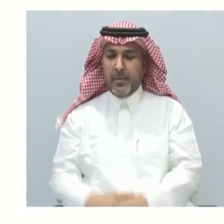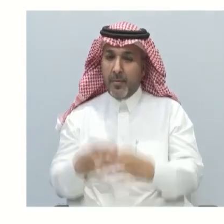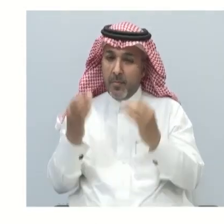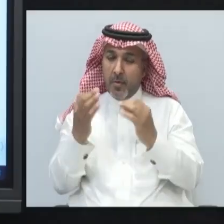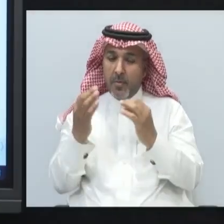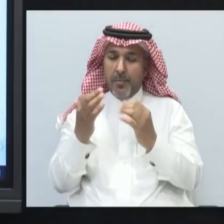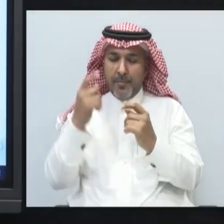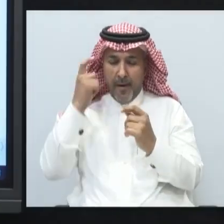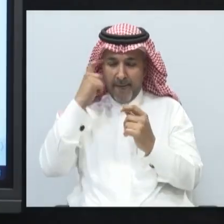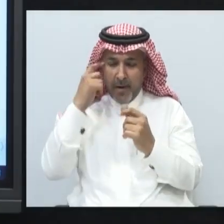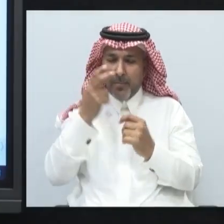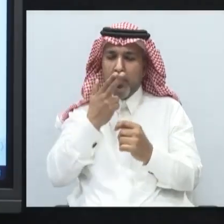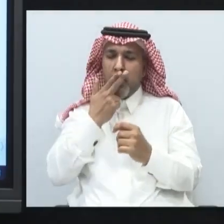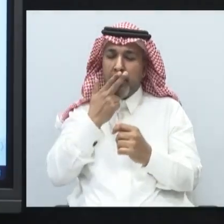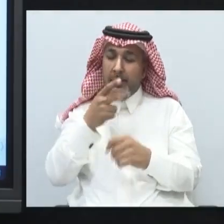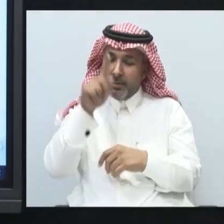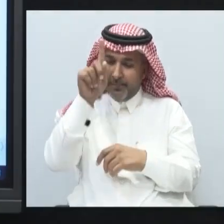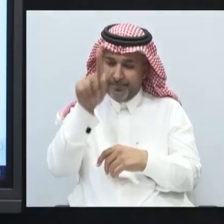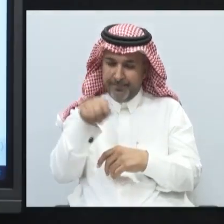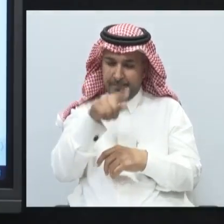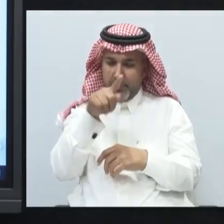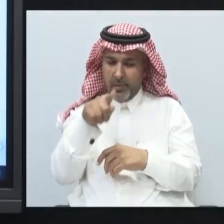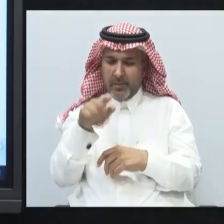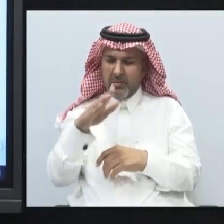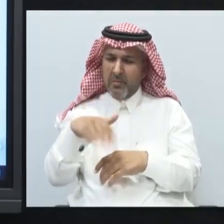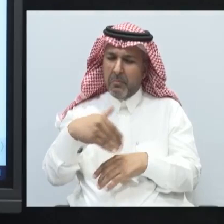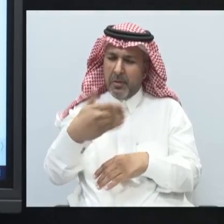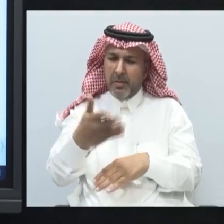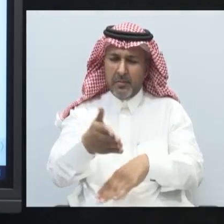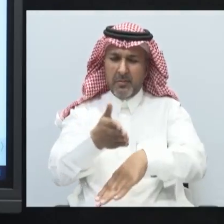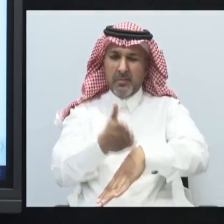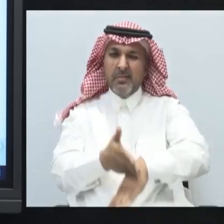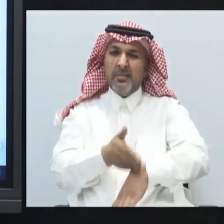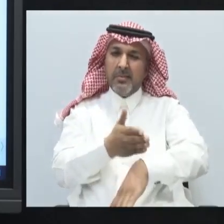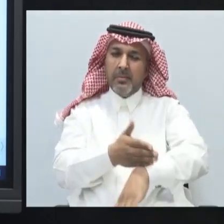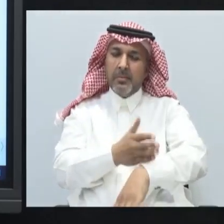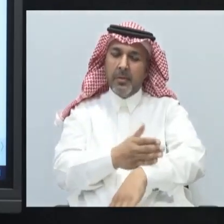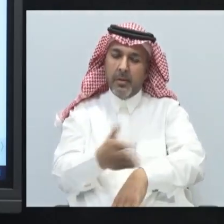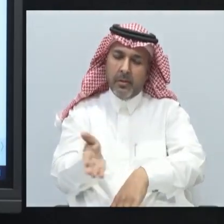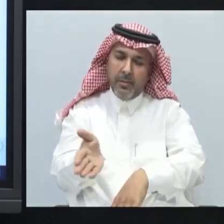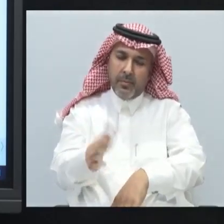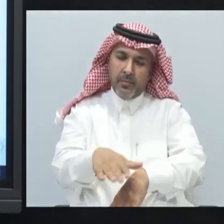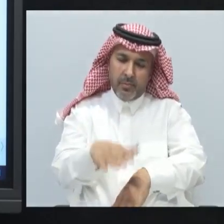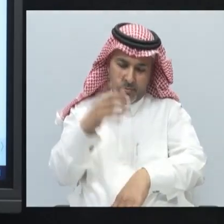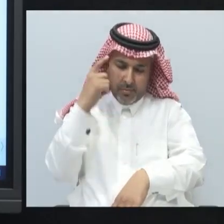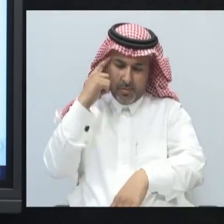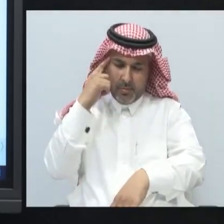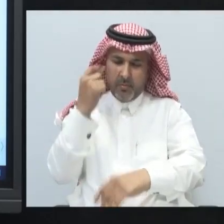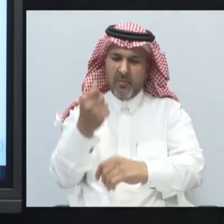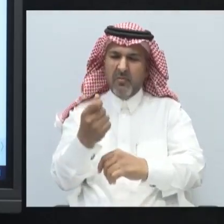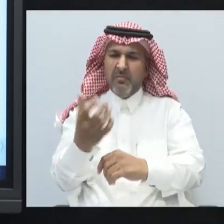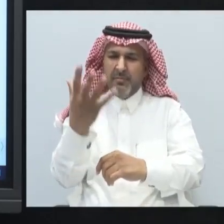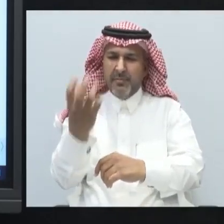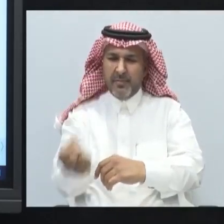وبناتنا الطالبات من افه التدخين اللي قد يعني الواحد يشوف بعض زملائه يعني